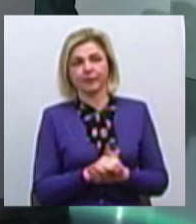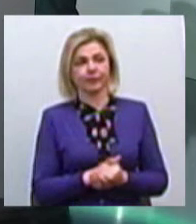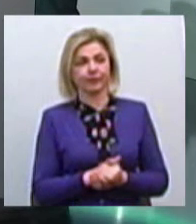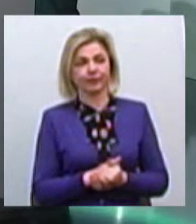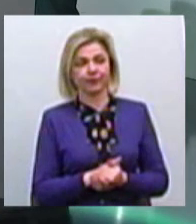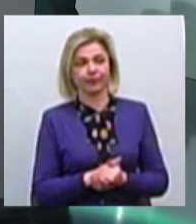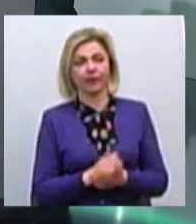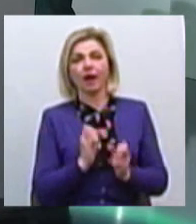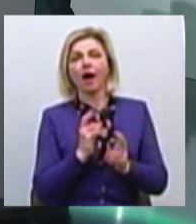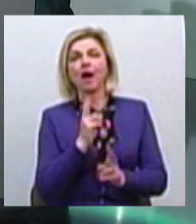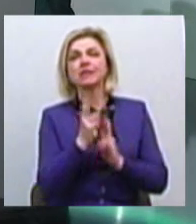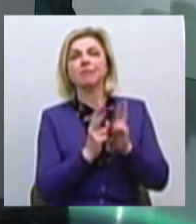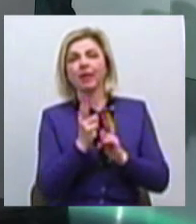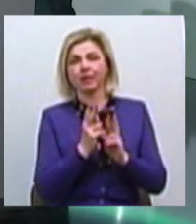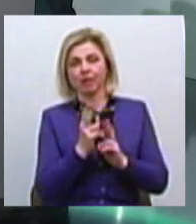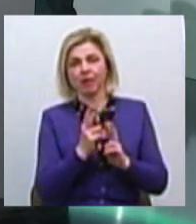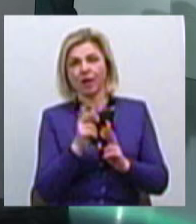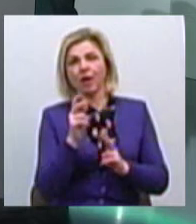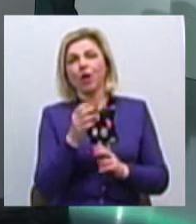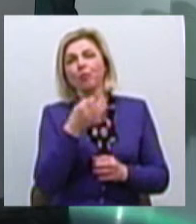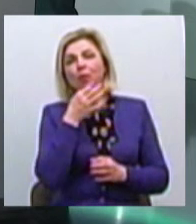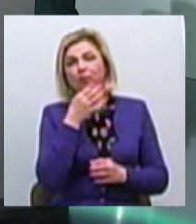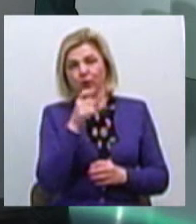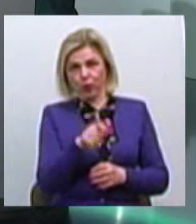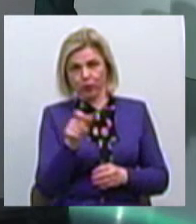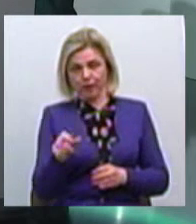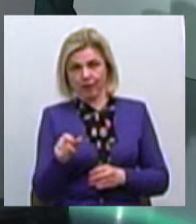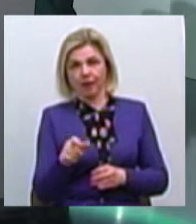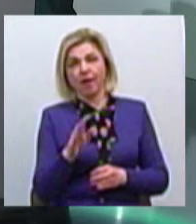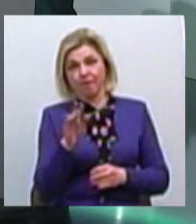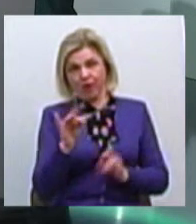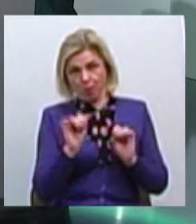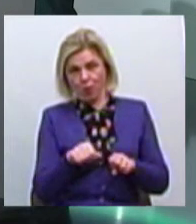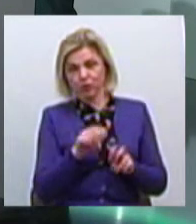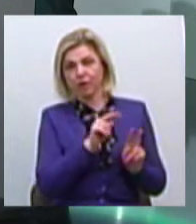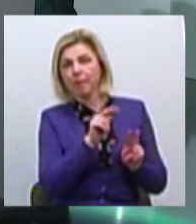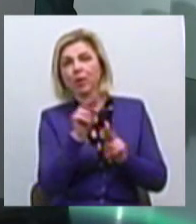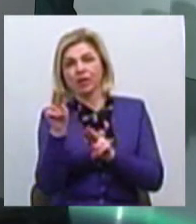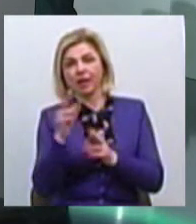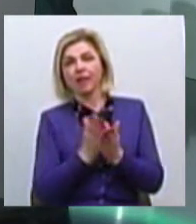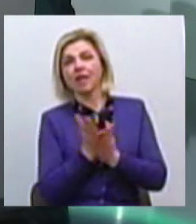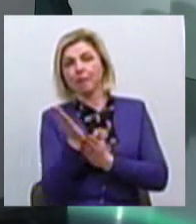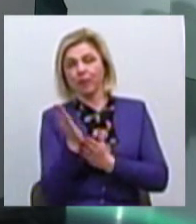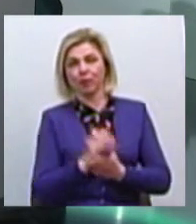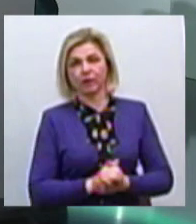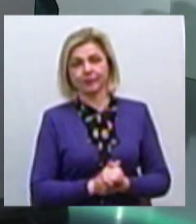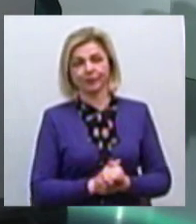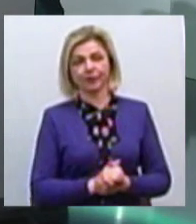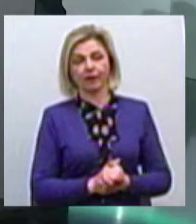Як змінюються електоральні уподобання миколаївців? Чи можете ви простежити напрямок? Ну, ми на самом